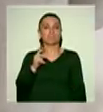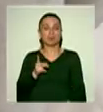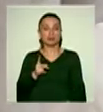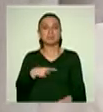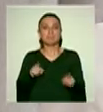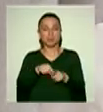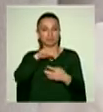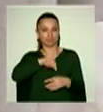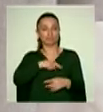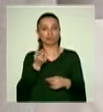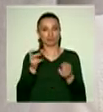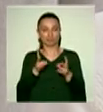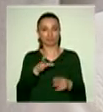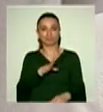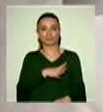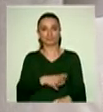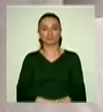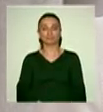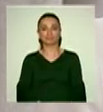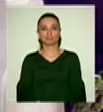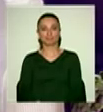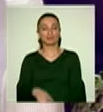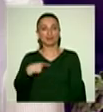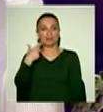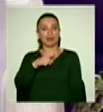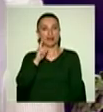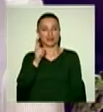არ უნდა მეეჭვიანა, მაგრამ მაინც ვეჭვიანობდი.